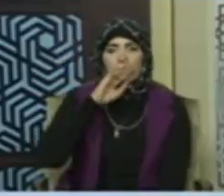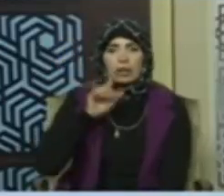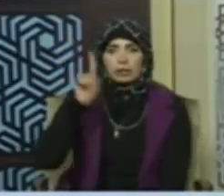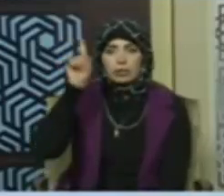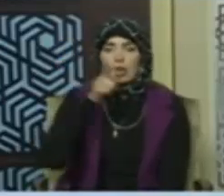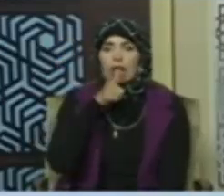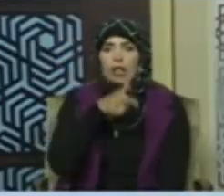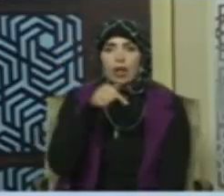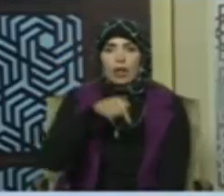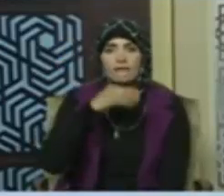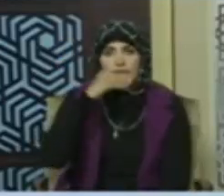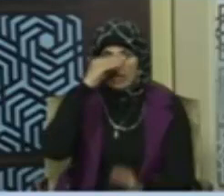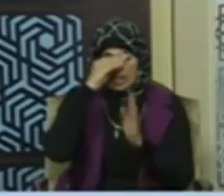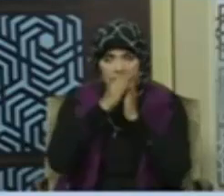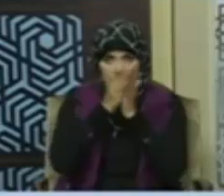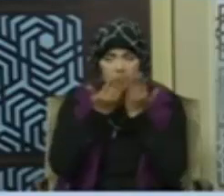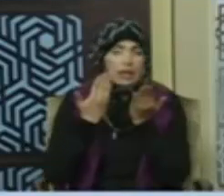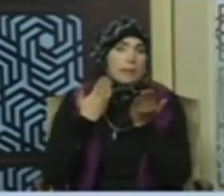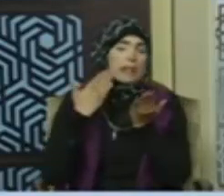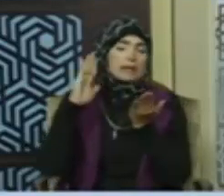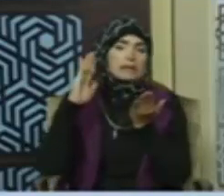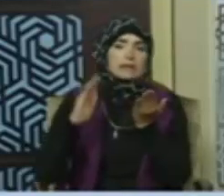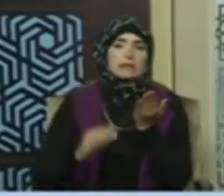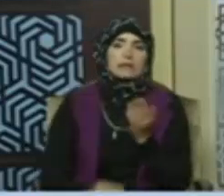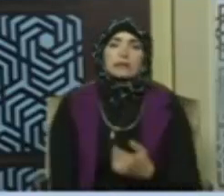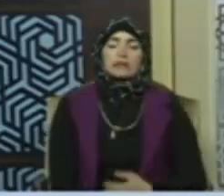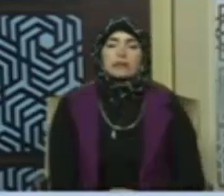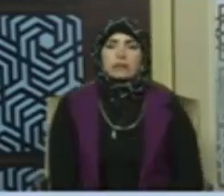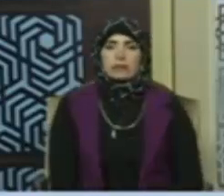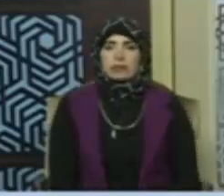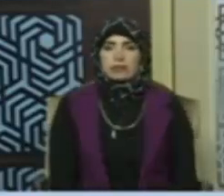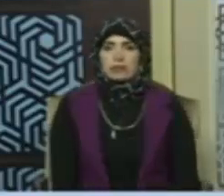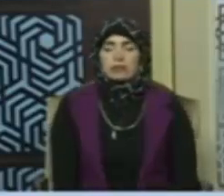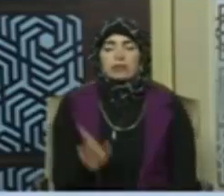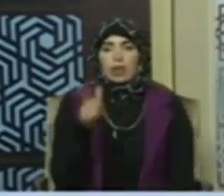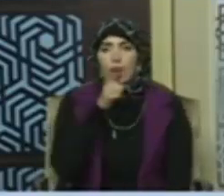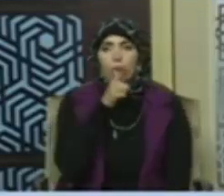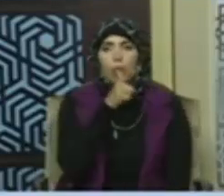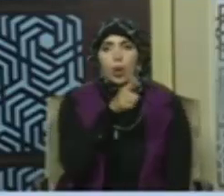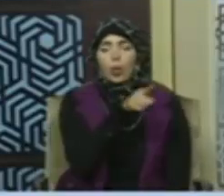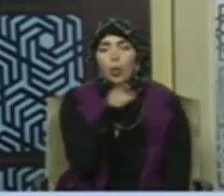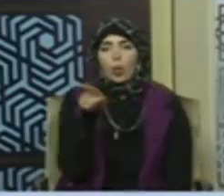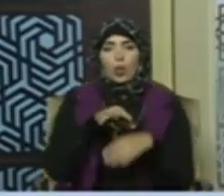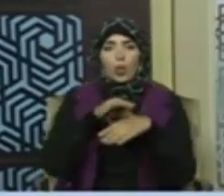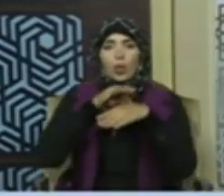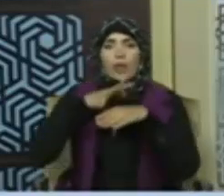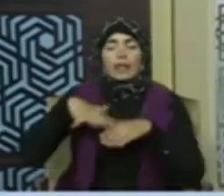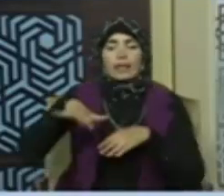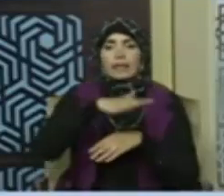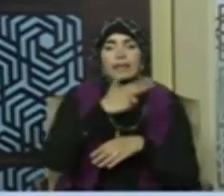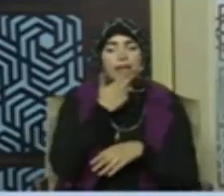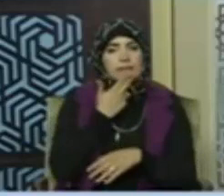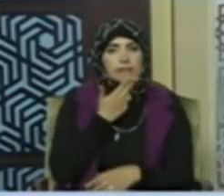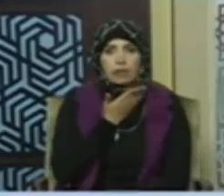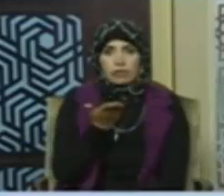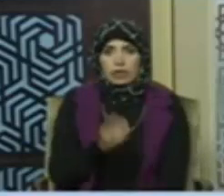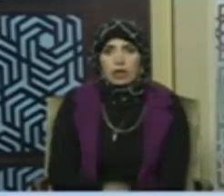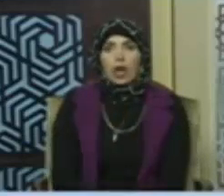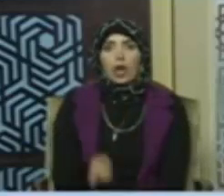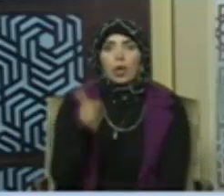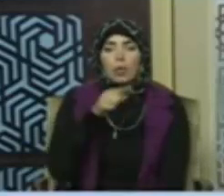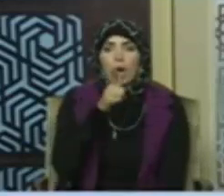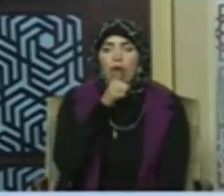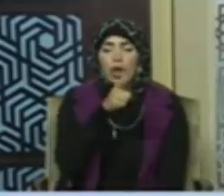الحمد لله القائل في كتابه العزيز: وقولوا للناس حسنا،